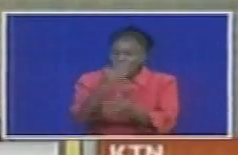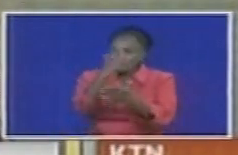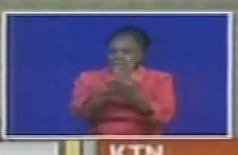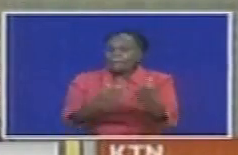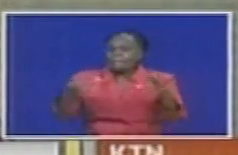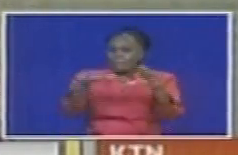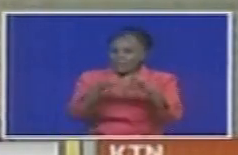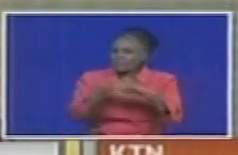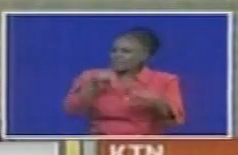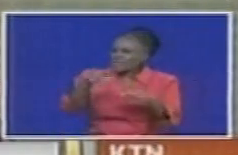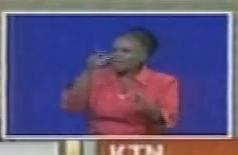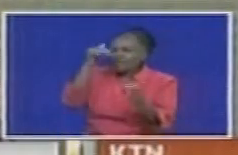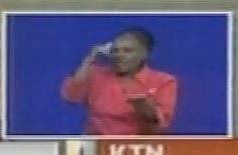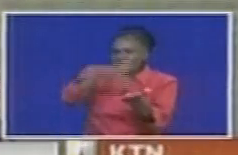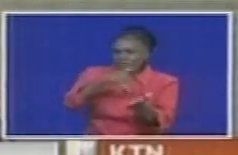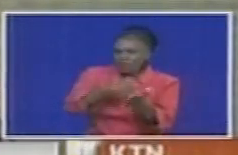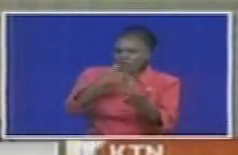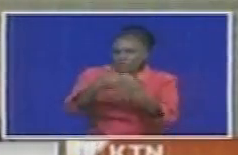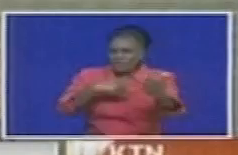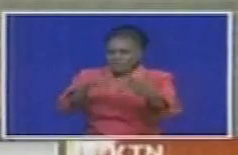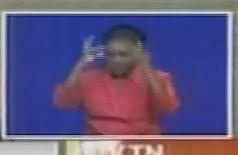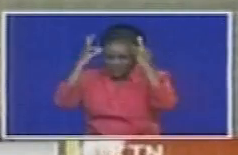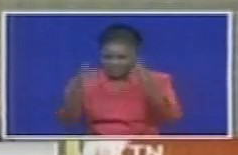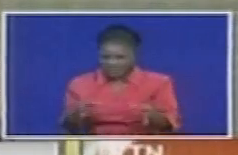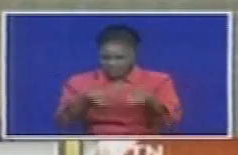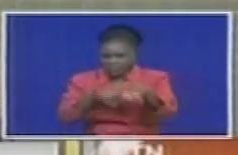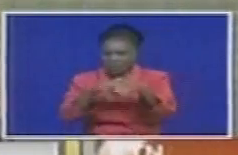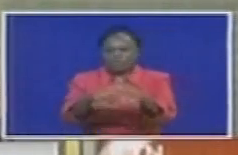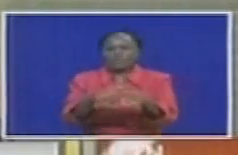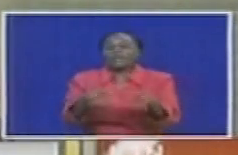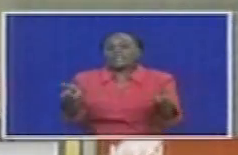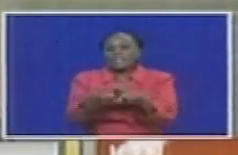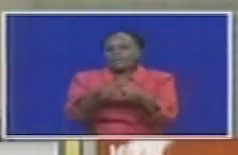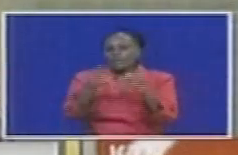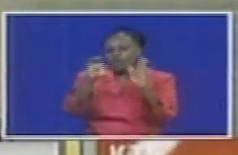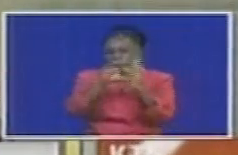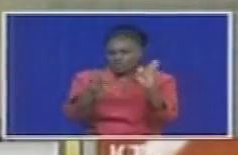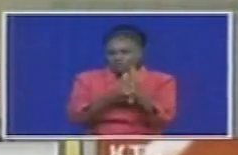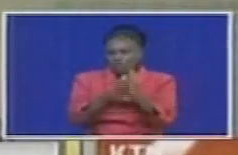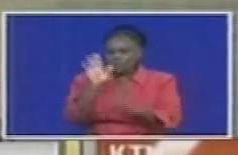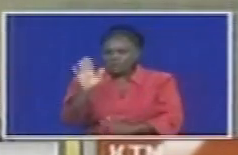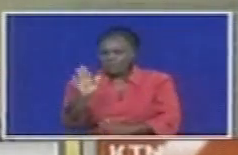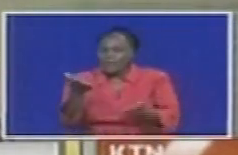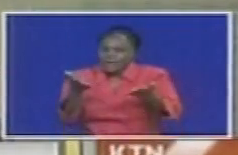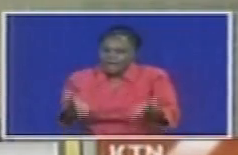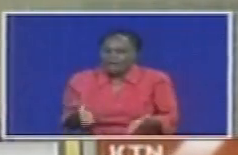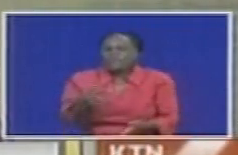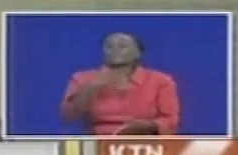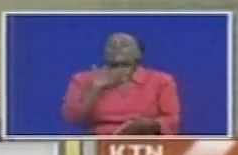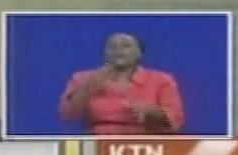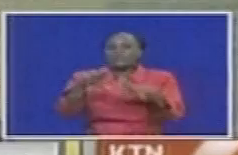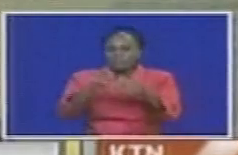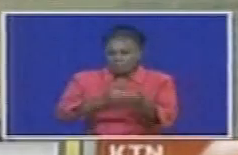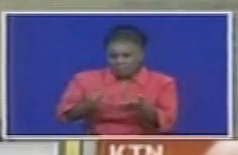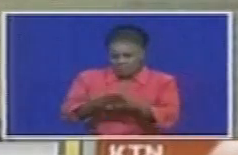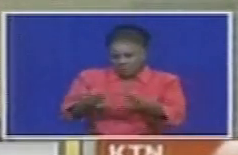kuwa hawakuhusishwa kabla ya uamuzi huu kufuatwa kwa mujibu wa katiba ya muungano wao. Kwa sasa wamemtaka katibu mkuu wa muungano